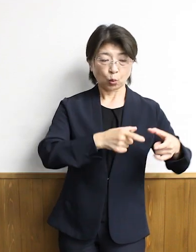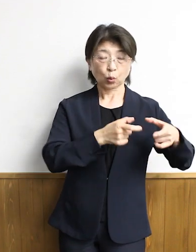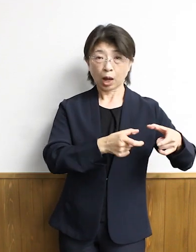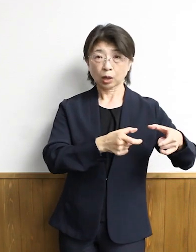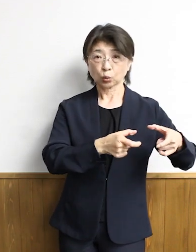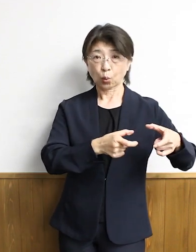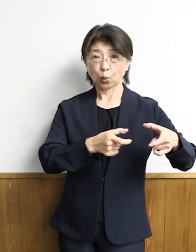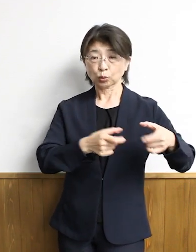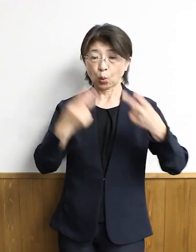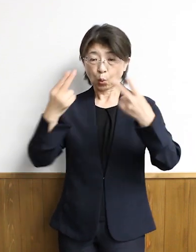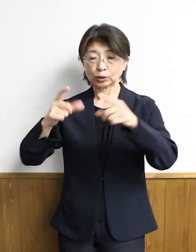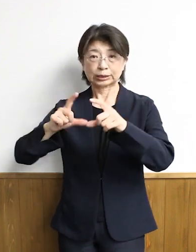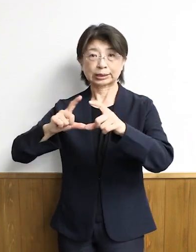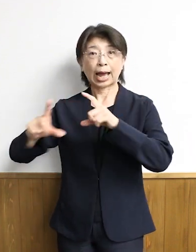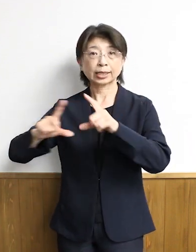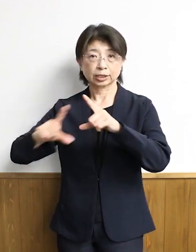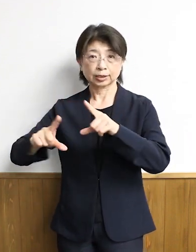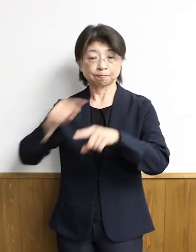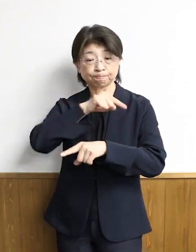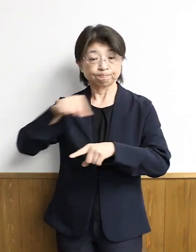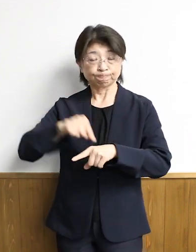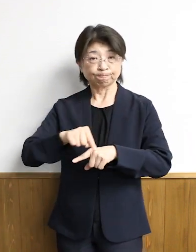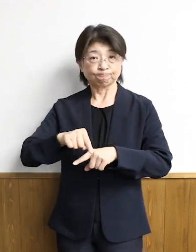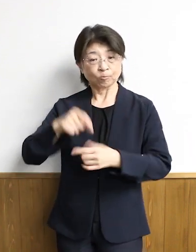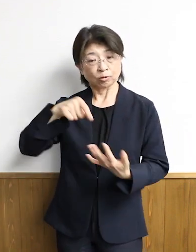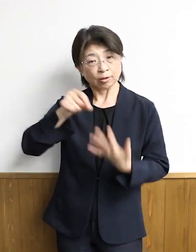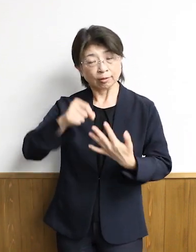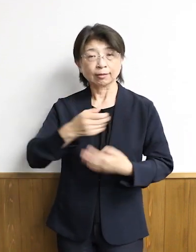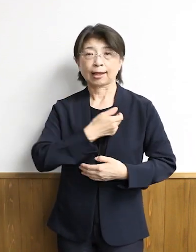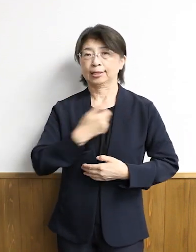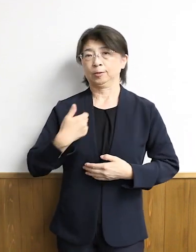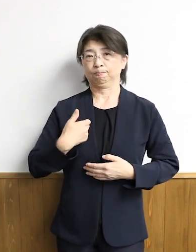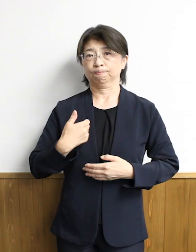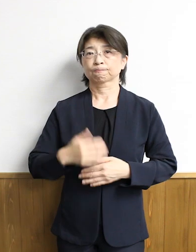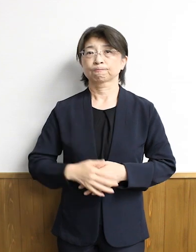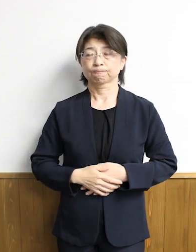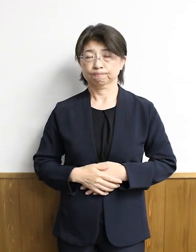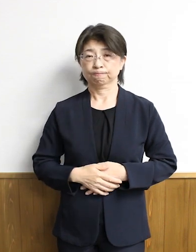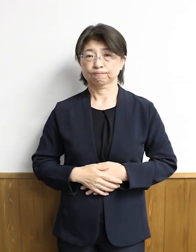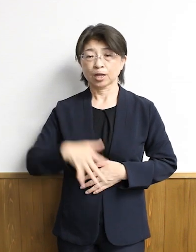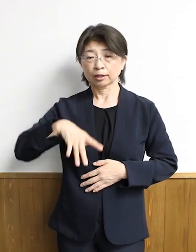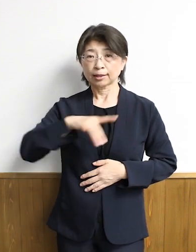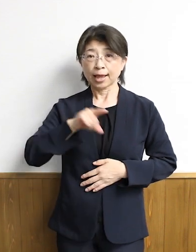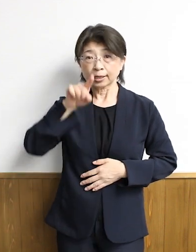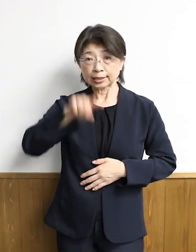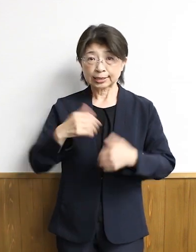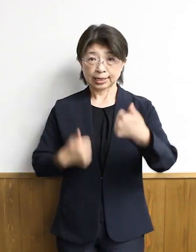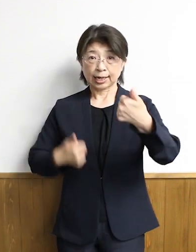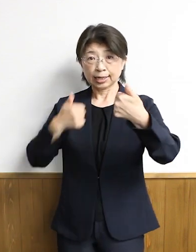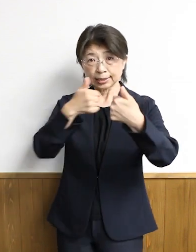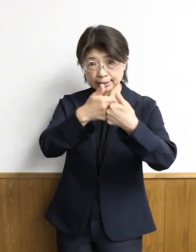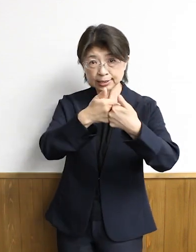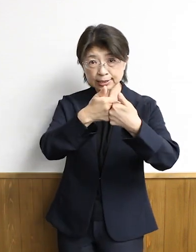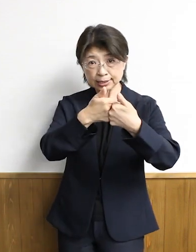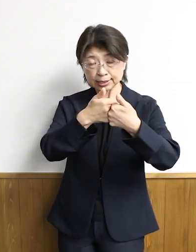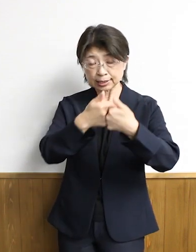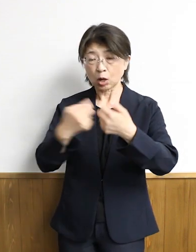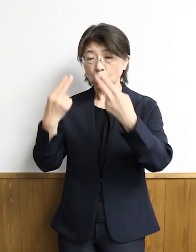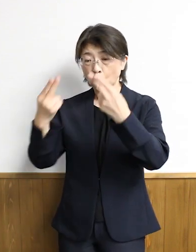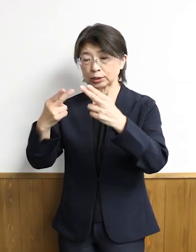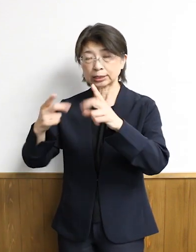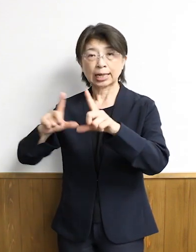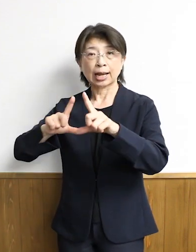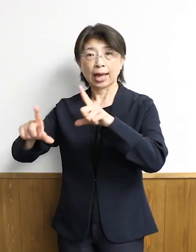にいたしましたさらに今回ネギチャレンジといたしましてデジタル版を選択し